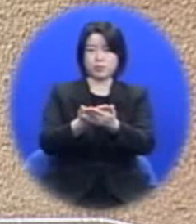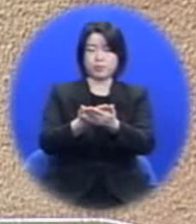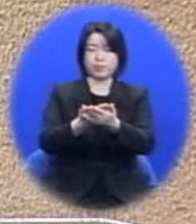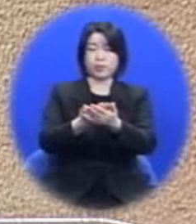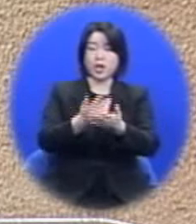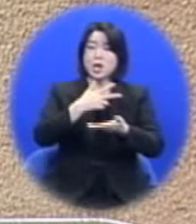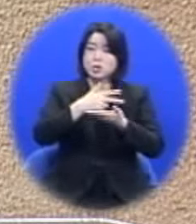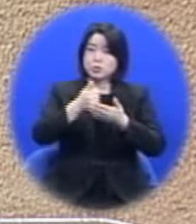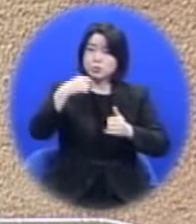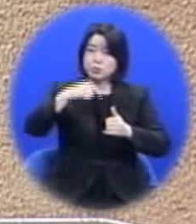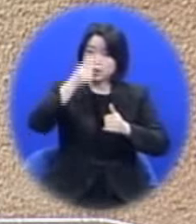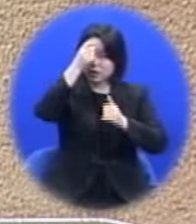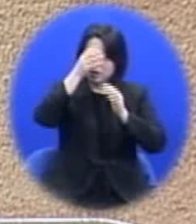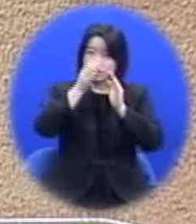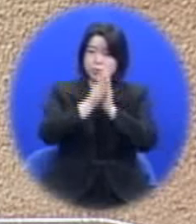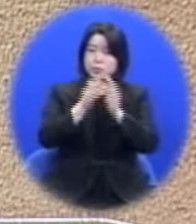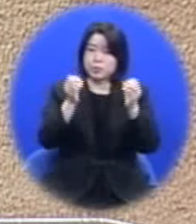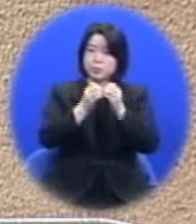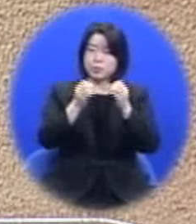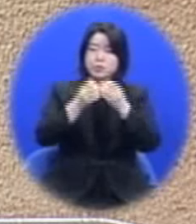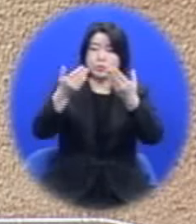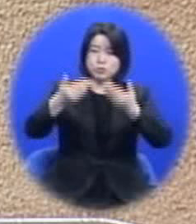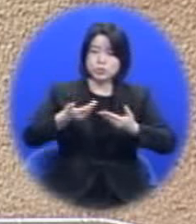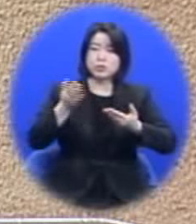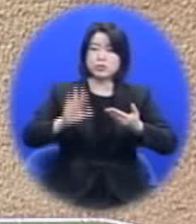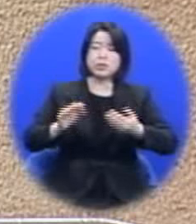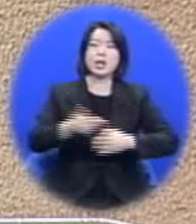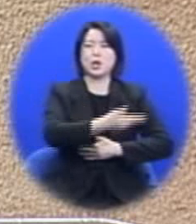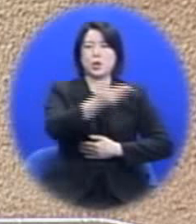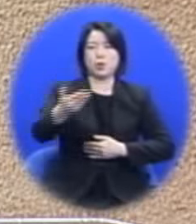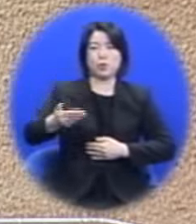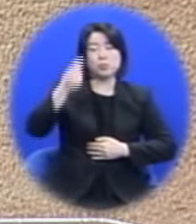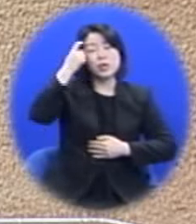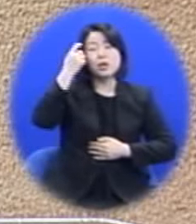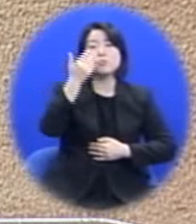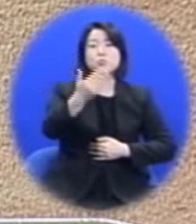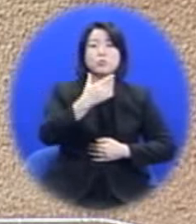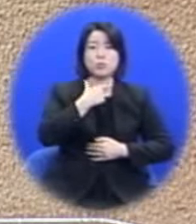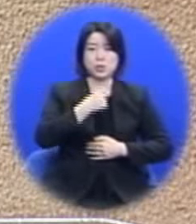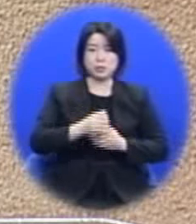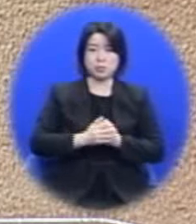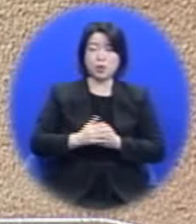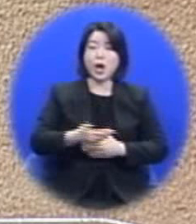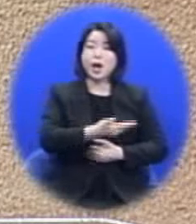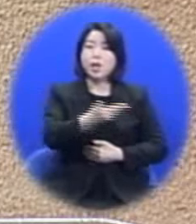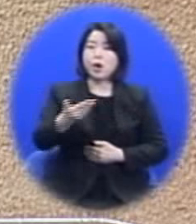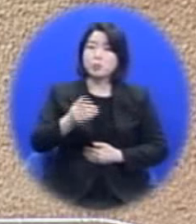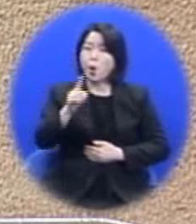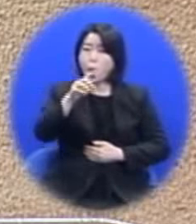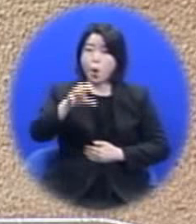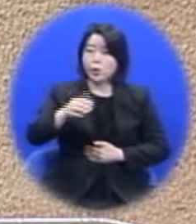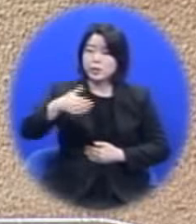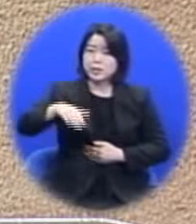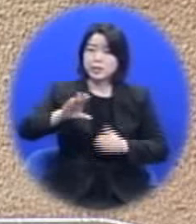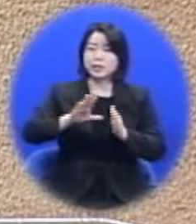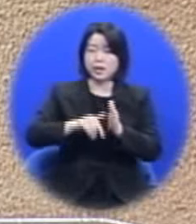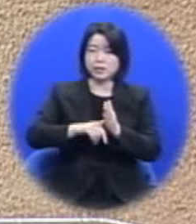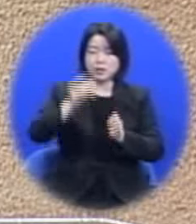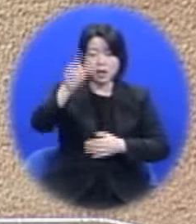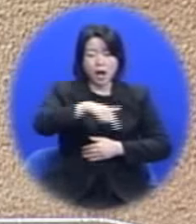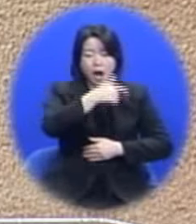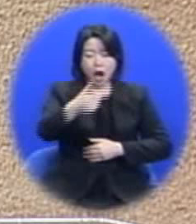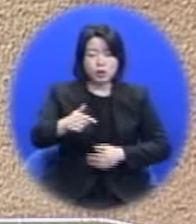주기도문에서 이렇게 가르치셨는데 여러분에게 한번 묻고 싶어요. 여러분 어디를 갈 때 하루를